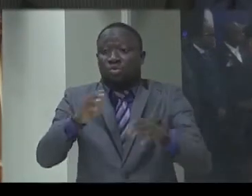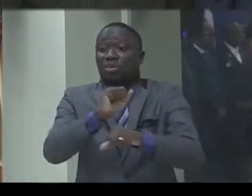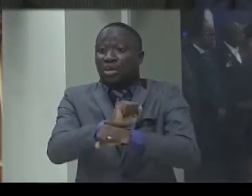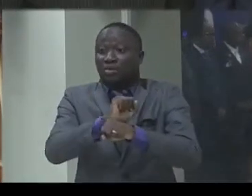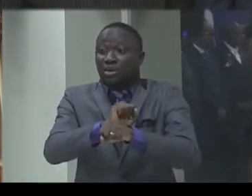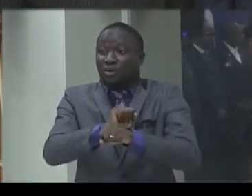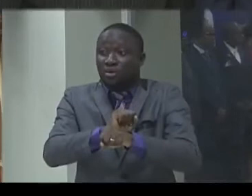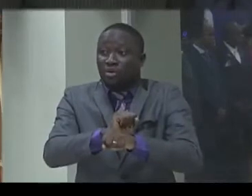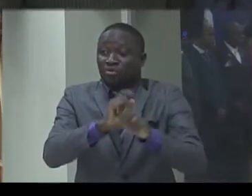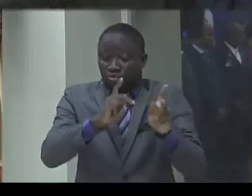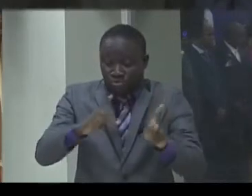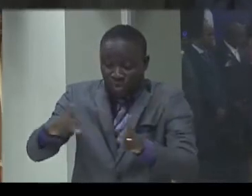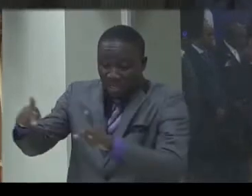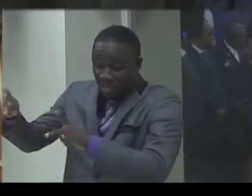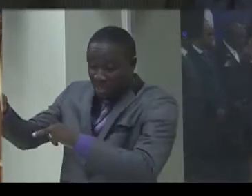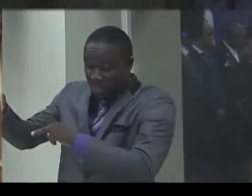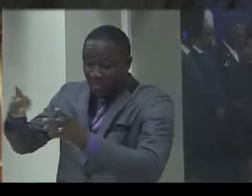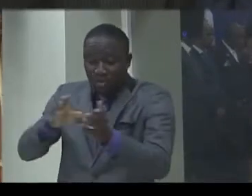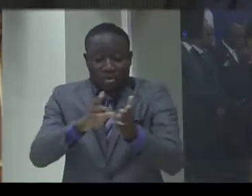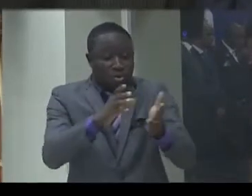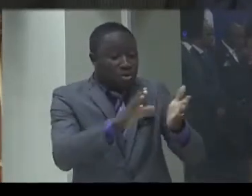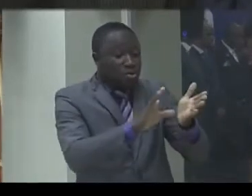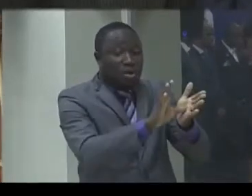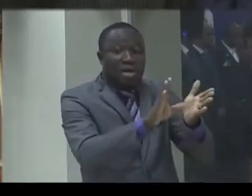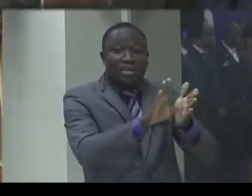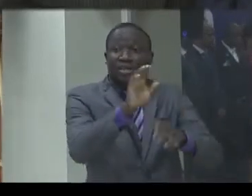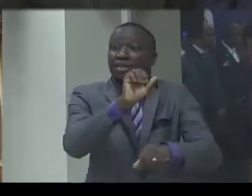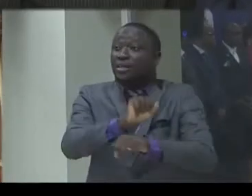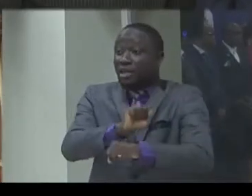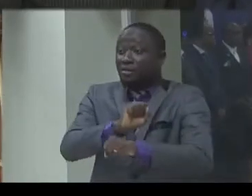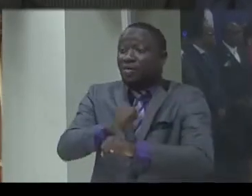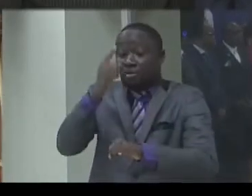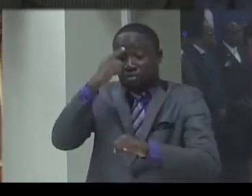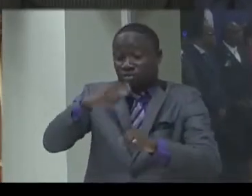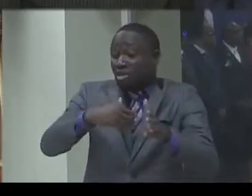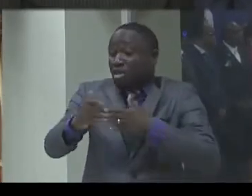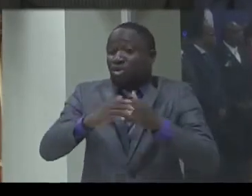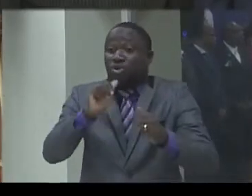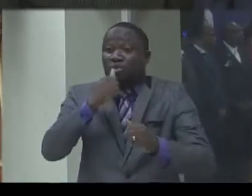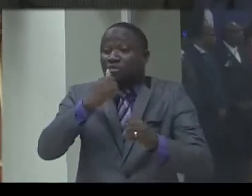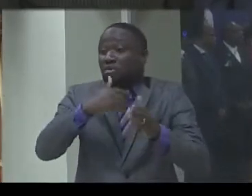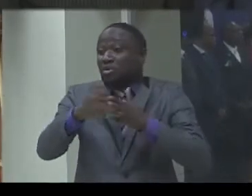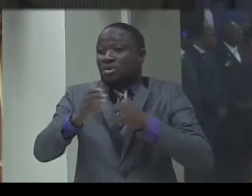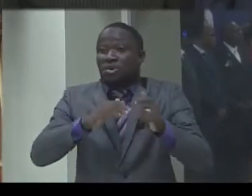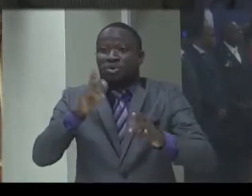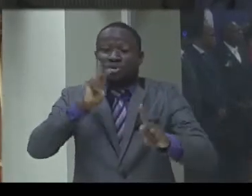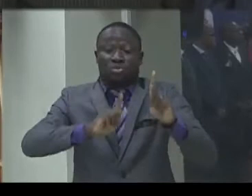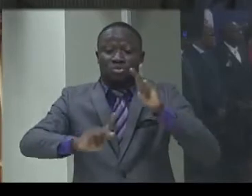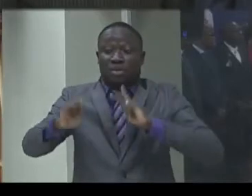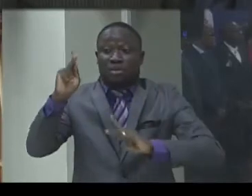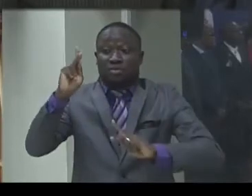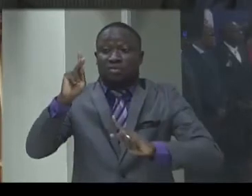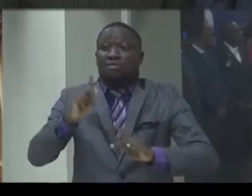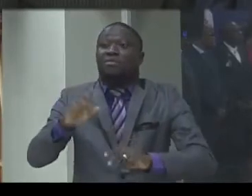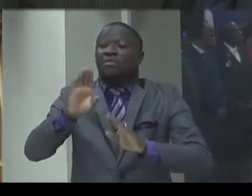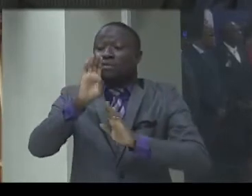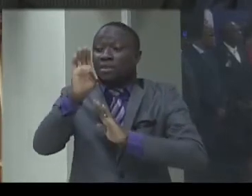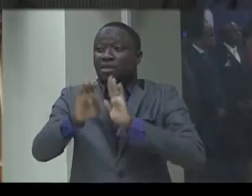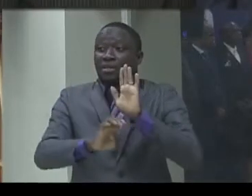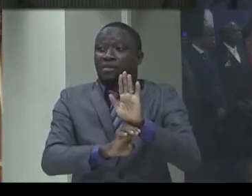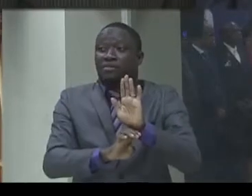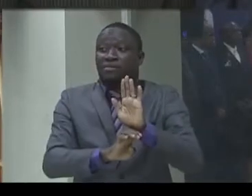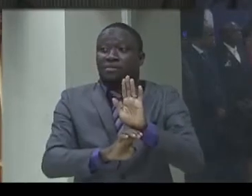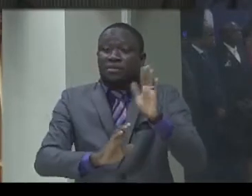amenaj yon ore travay espesyal pou yo moun vele pale de ni administrasyon prive ni administrasyon publik l'Etat